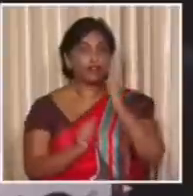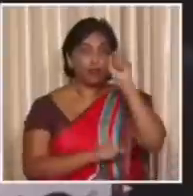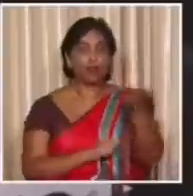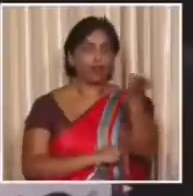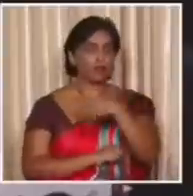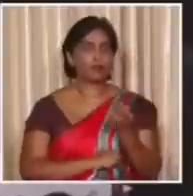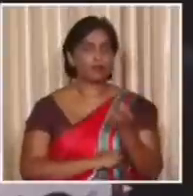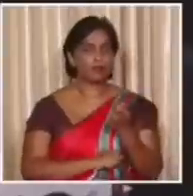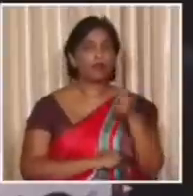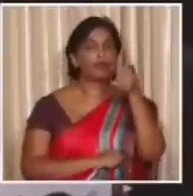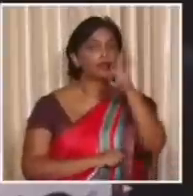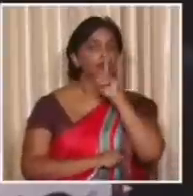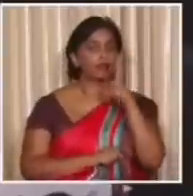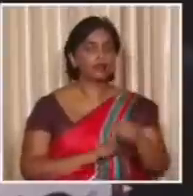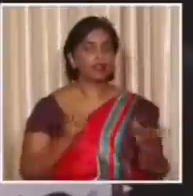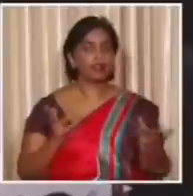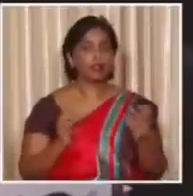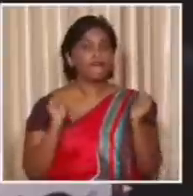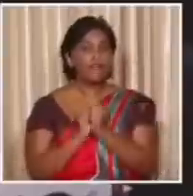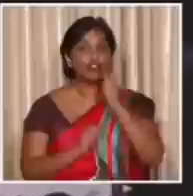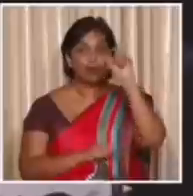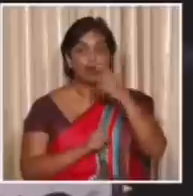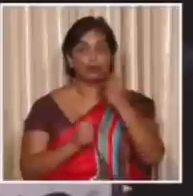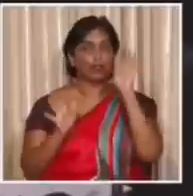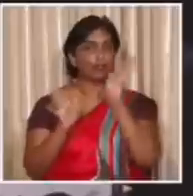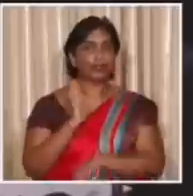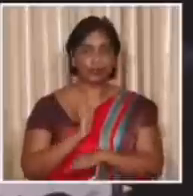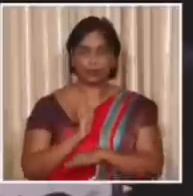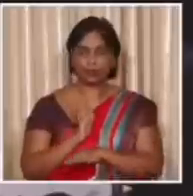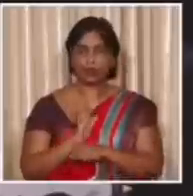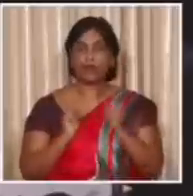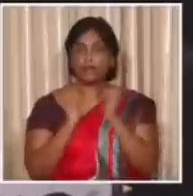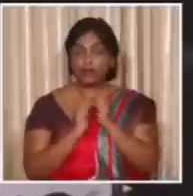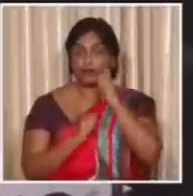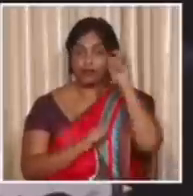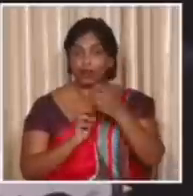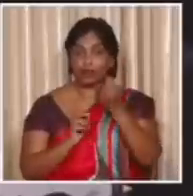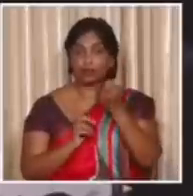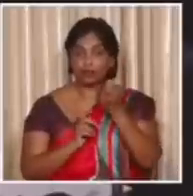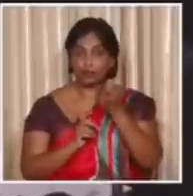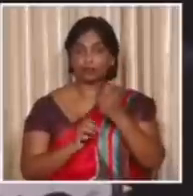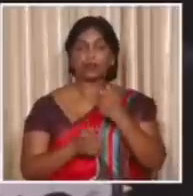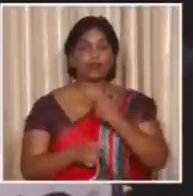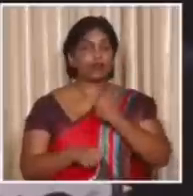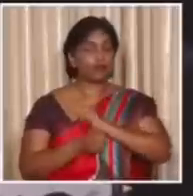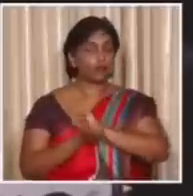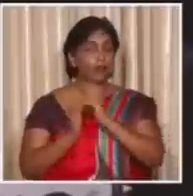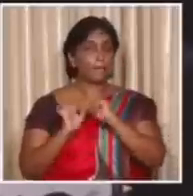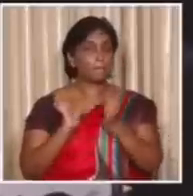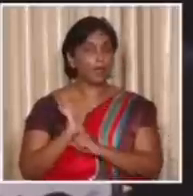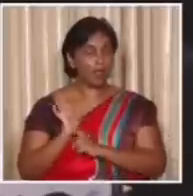සල්ලි දැන් තමුන් වාසල මොකද කරන්නේ වැඩ කරන ජනතාවගේ සල්ලි කපහරින්න යෝජනා කරනවා වැඩ කරන ජනතාවගේ සල්ලි භාණ්ඩාගාරයේ